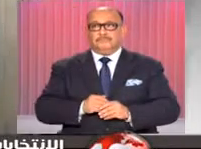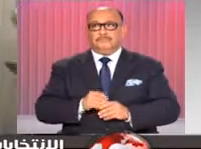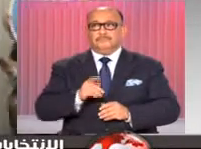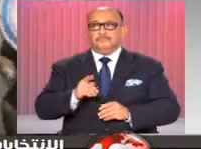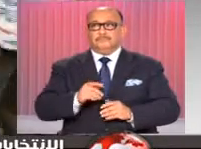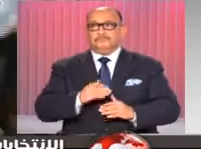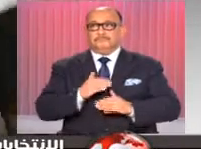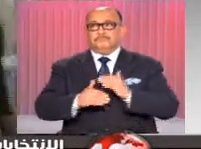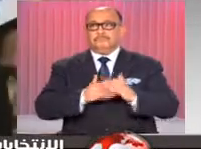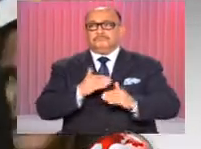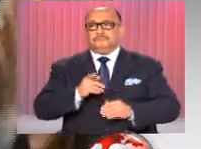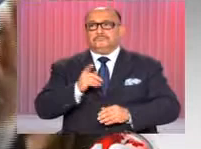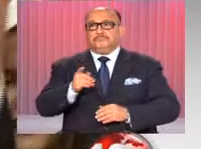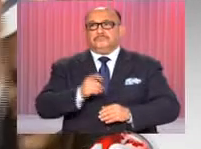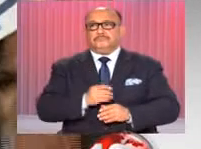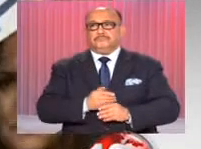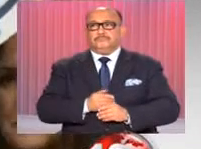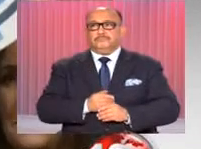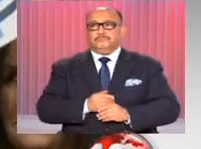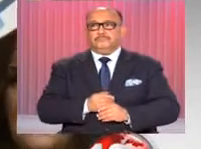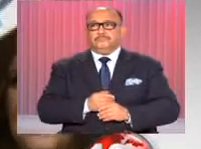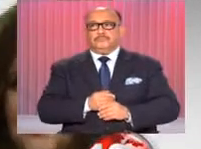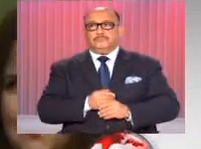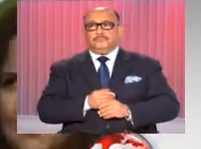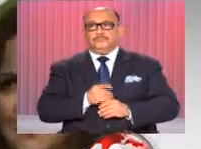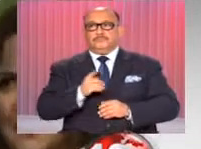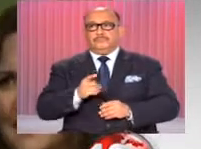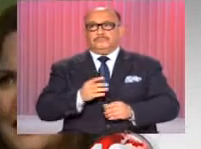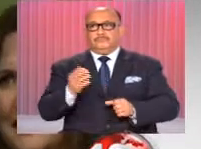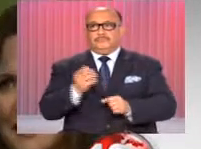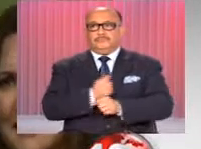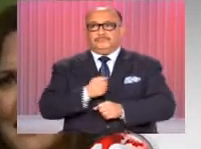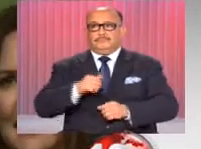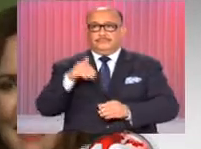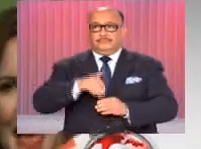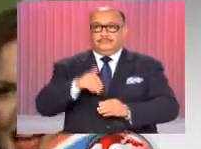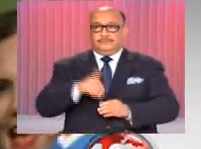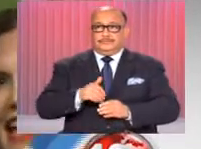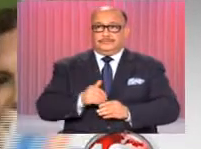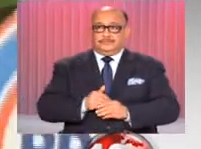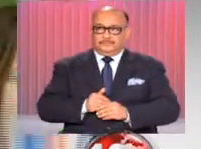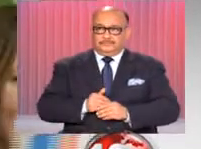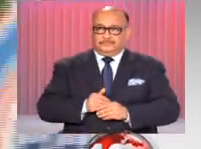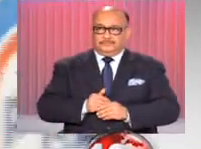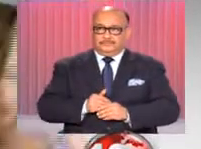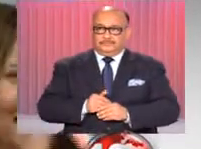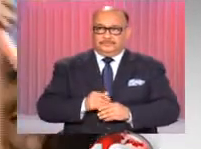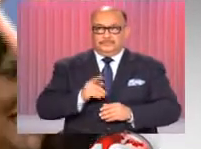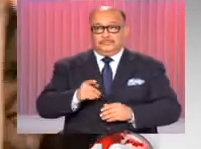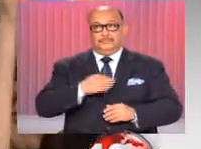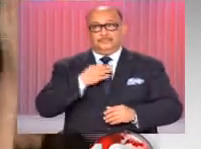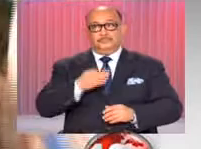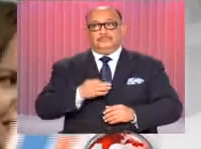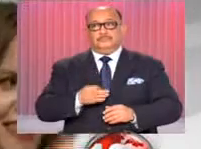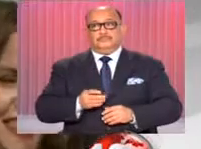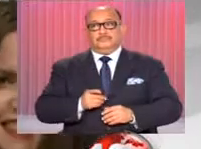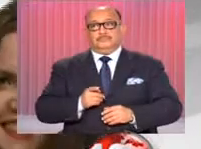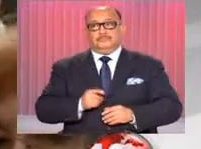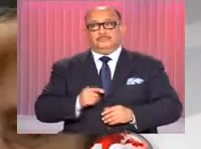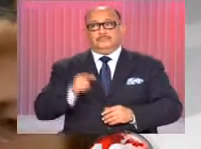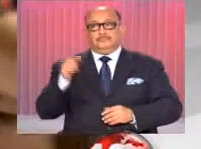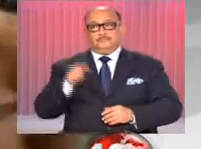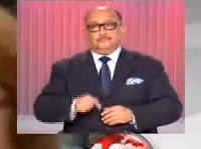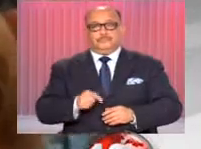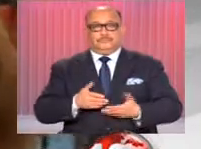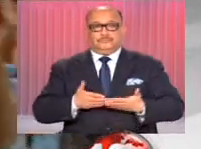يوسيبوفيتش ومرشحة الاتحاد الديمقراطي المعارض كوليندا كيتاروفيتش إلى جولة ثانية من الانتخابات. فعقب